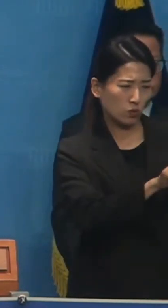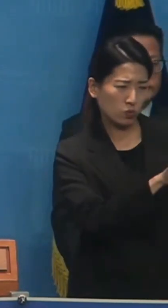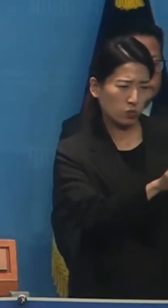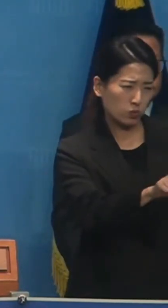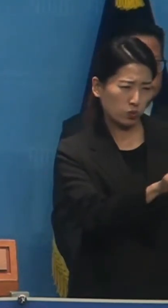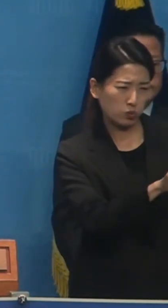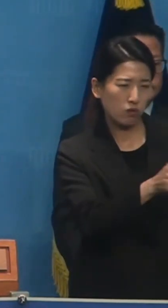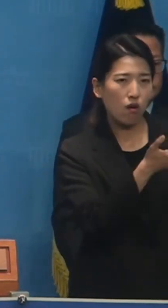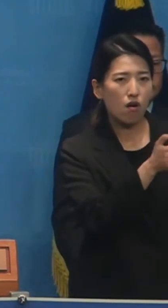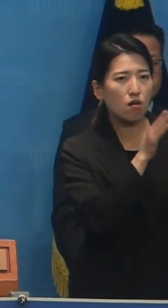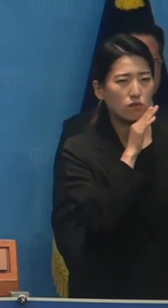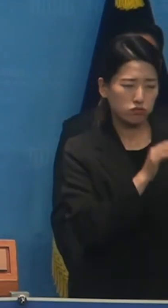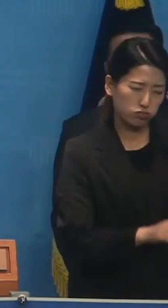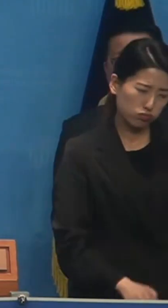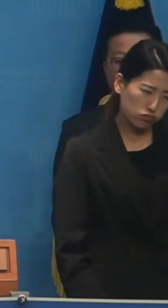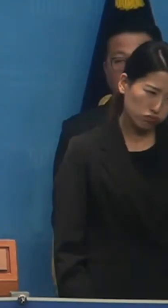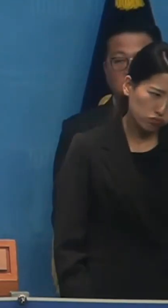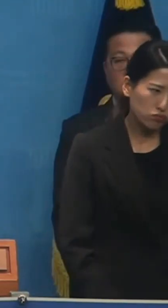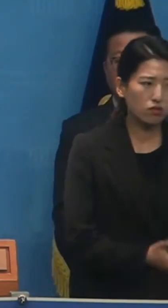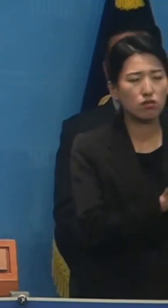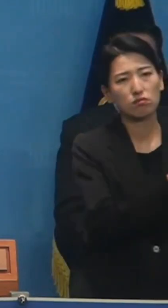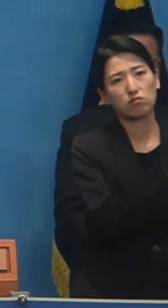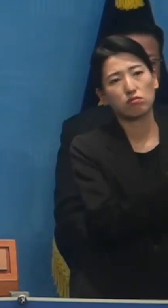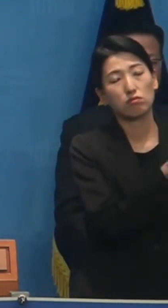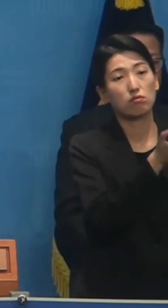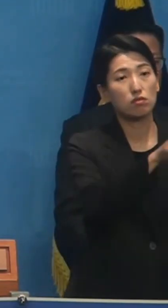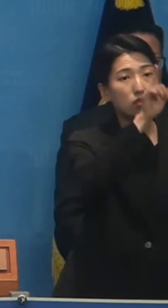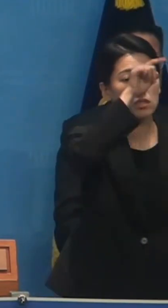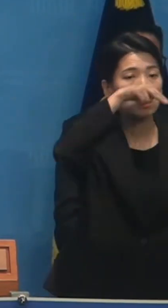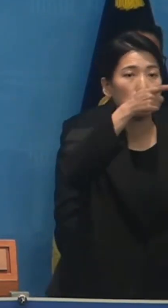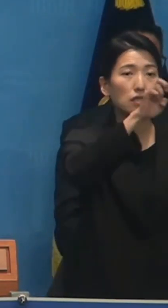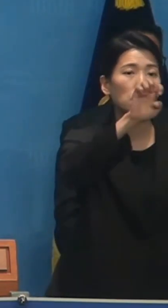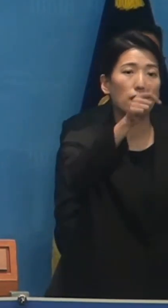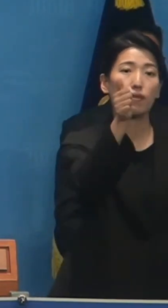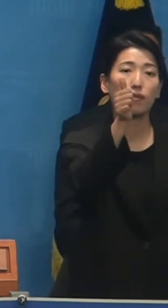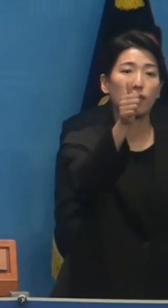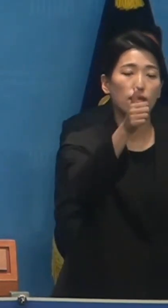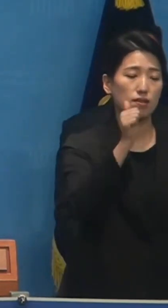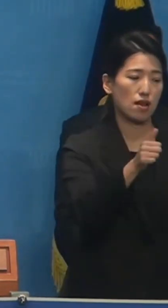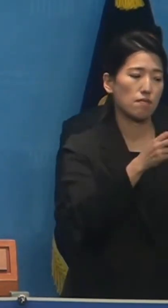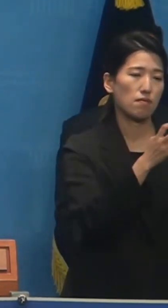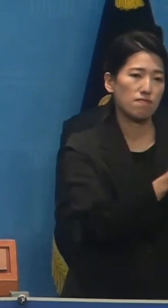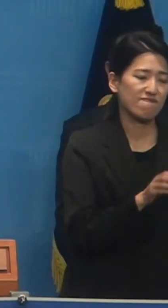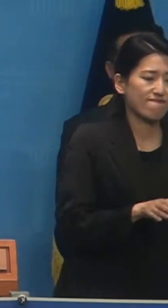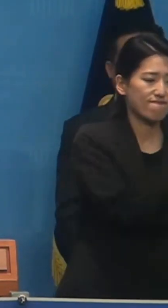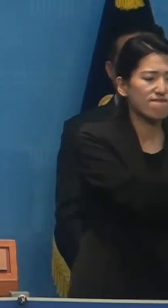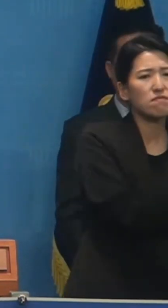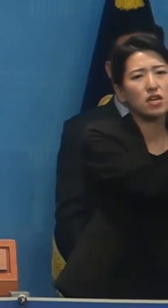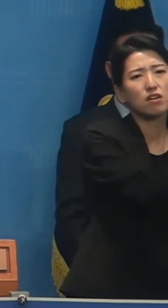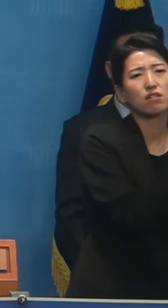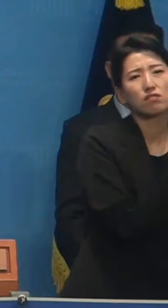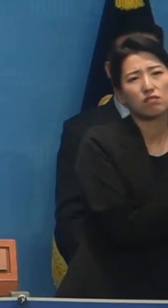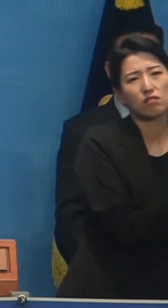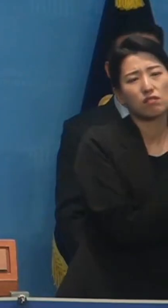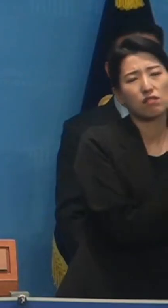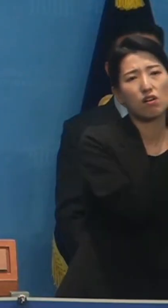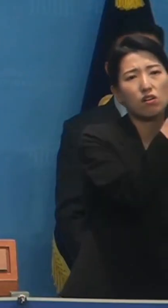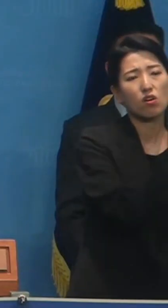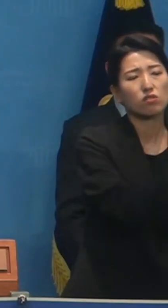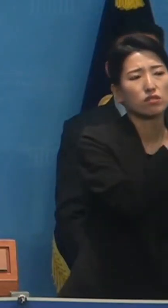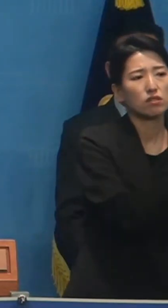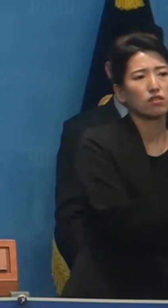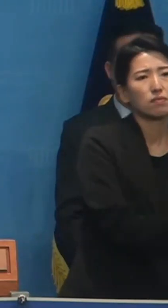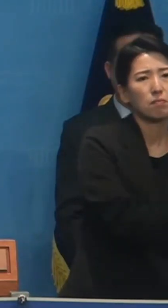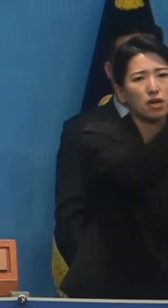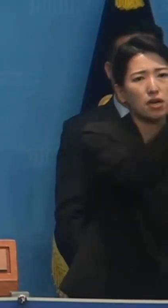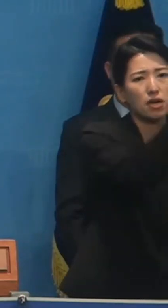우리의 위대한 지도자였지만 이승만 정권에 의해서 사법 카르텔에 의한 이 사법 암살을